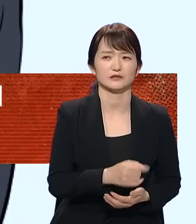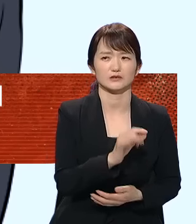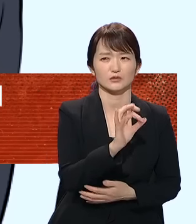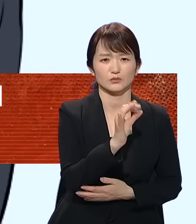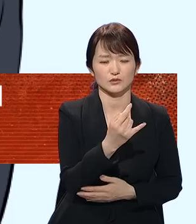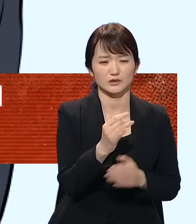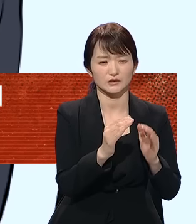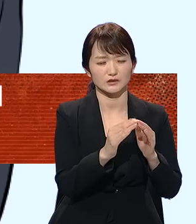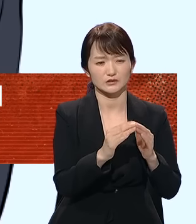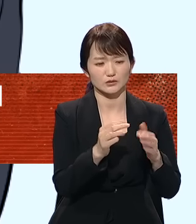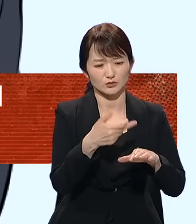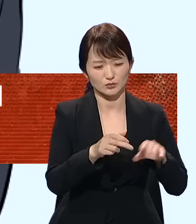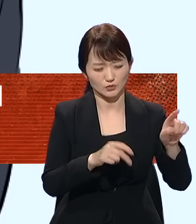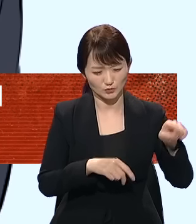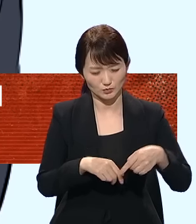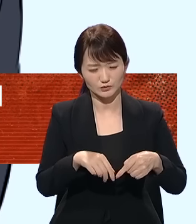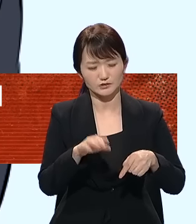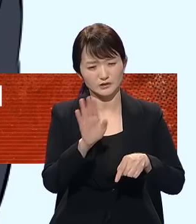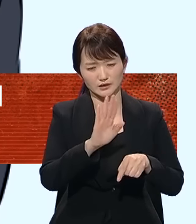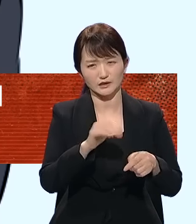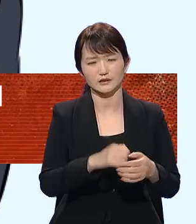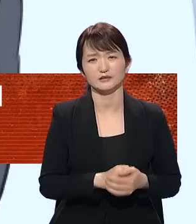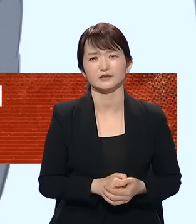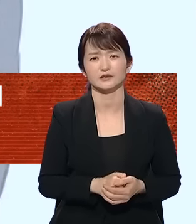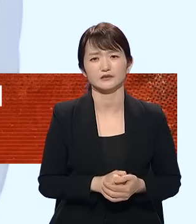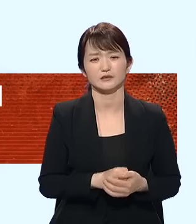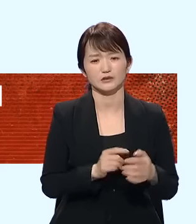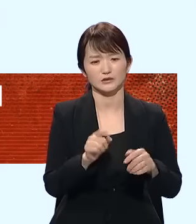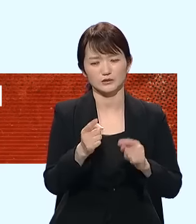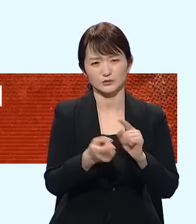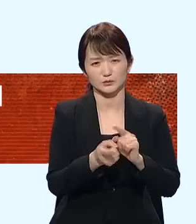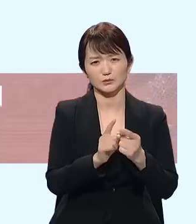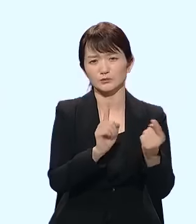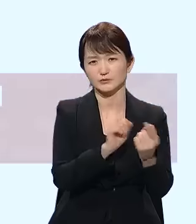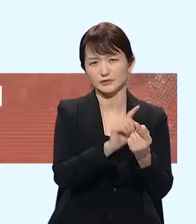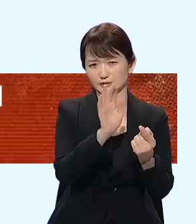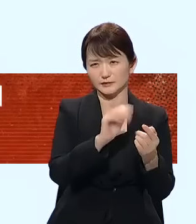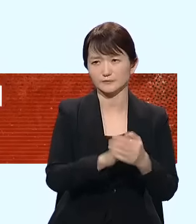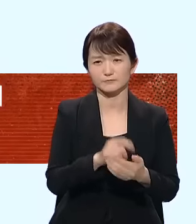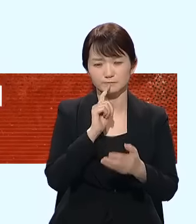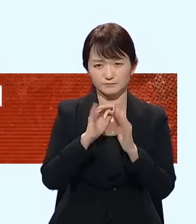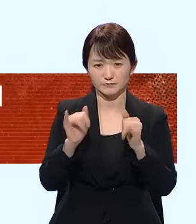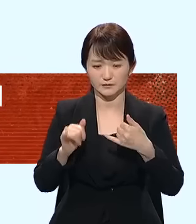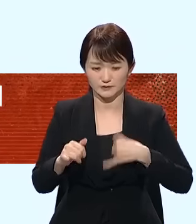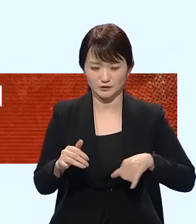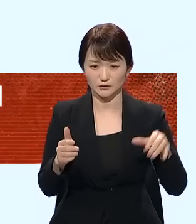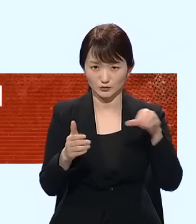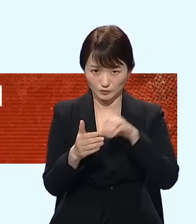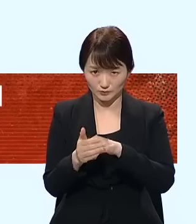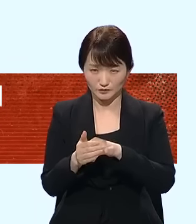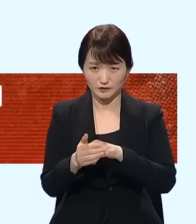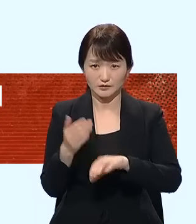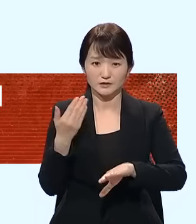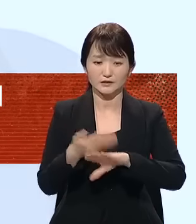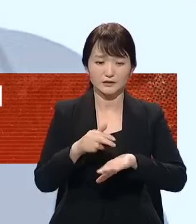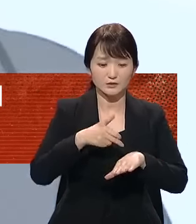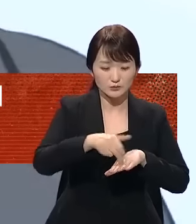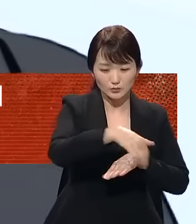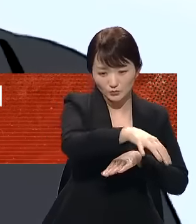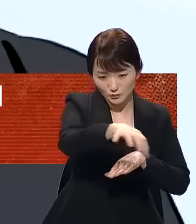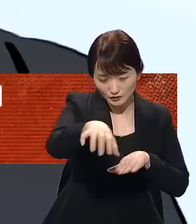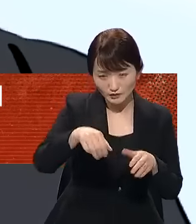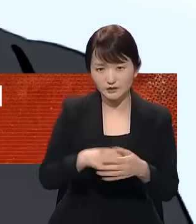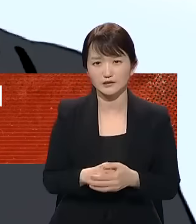합니다. 아이고야. 가족들이 서로 마음을 크게 다친 상황인데요. 제보자의 자녀들을 포함해서 다른 조카들은 지방이나 해외에 있고